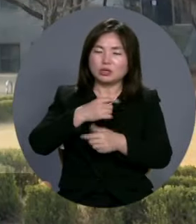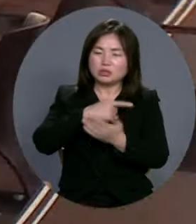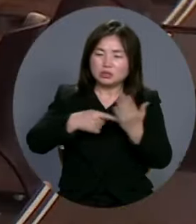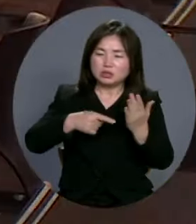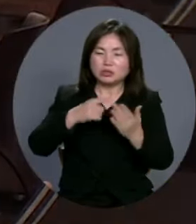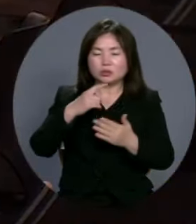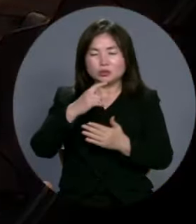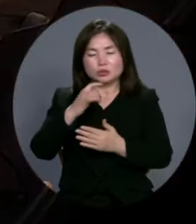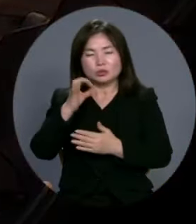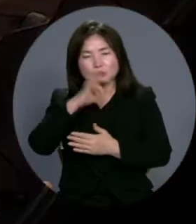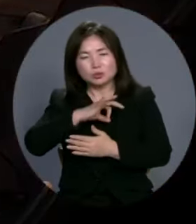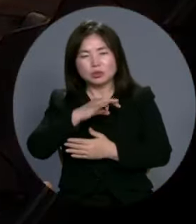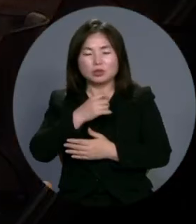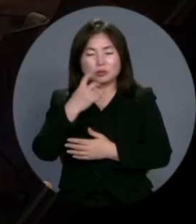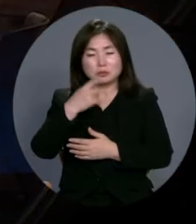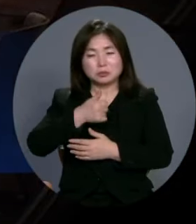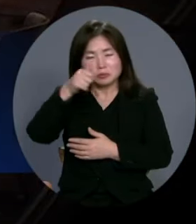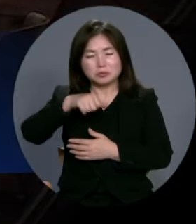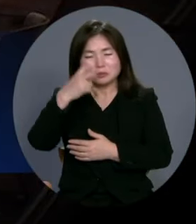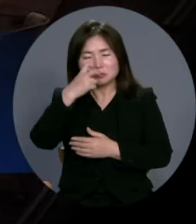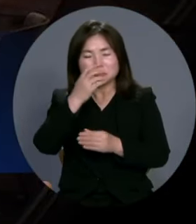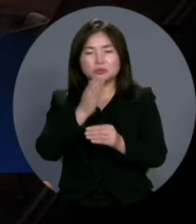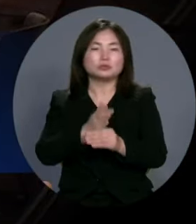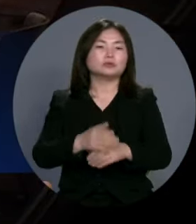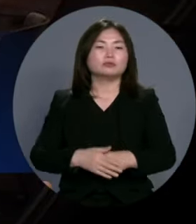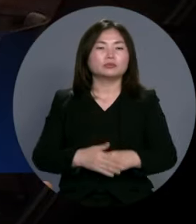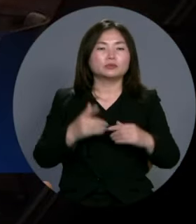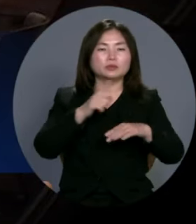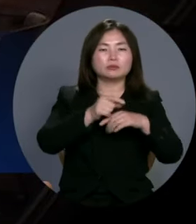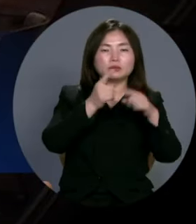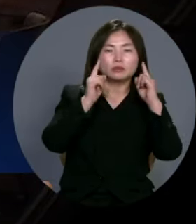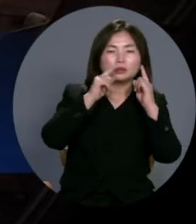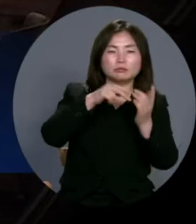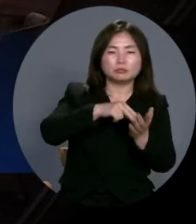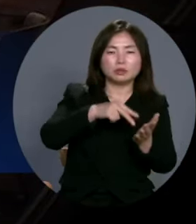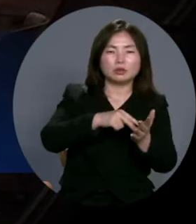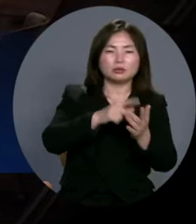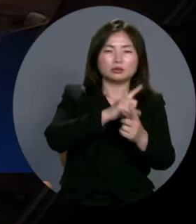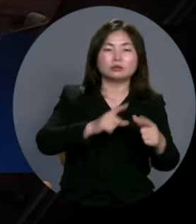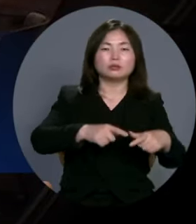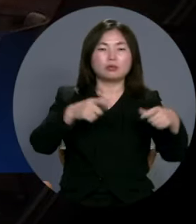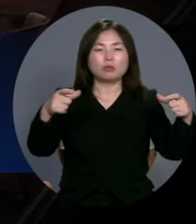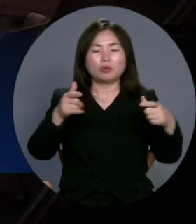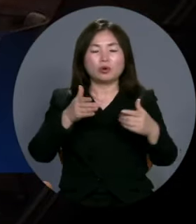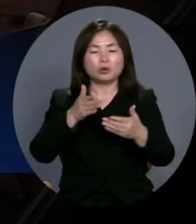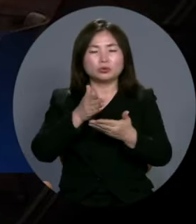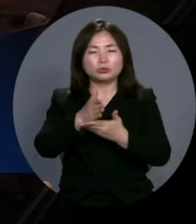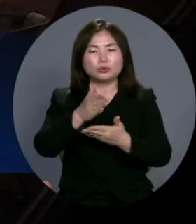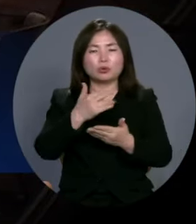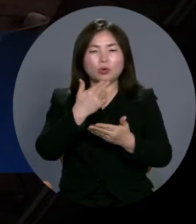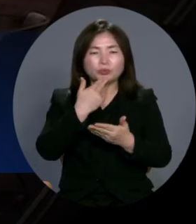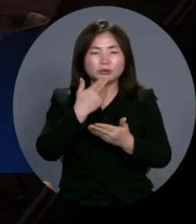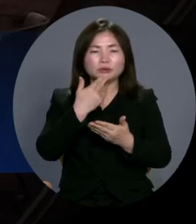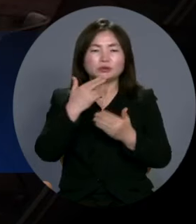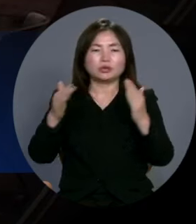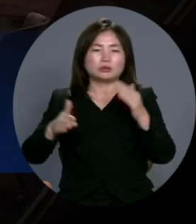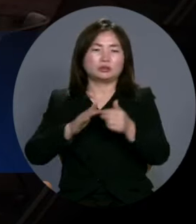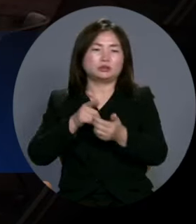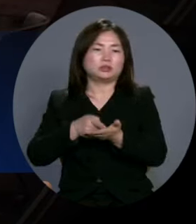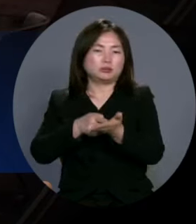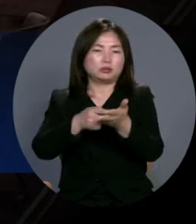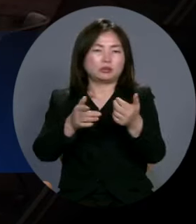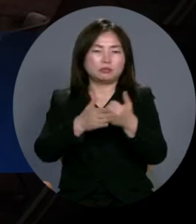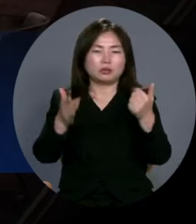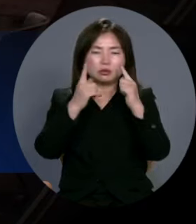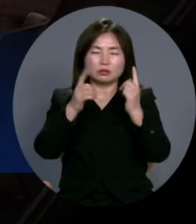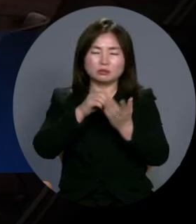있습니다. 지방대학의 경우에는 모집 단위가 강력화되고 주전공이 없이 학생이 지원을 해야 되기 때문에